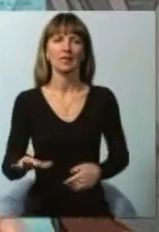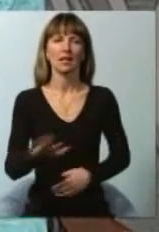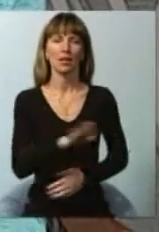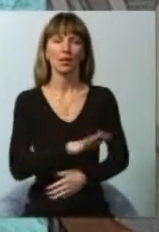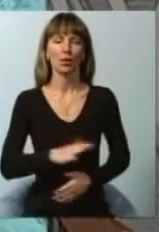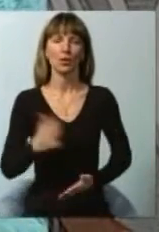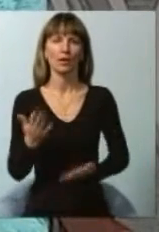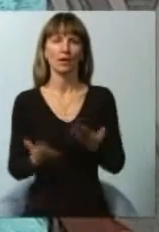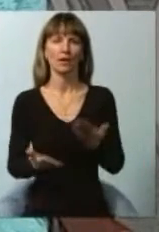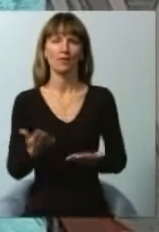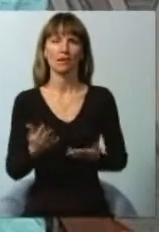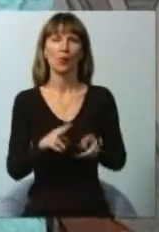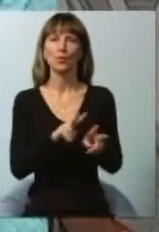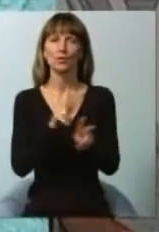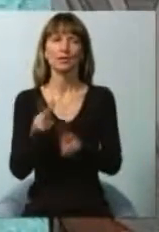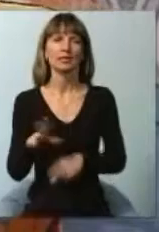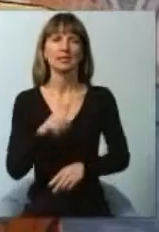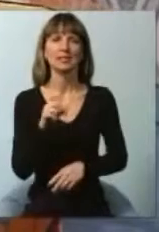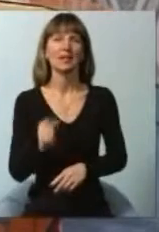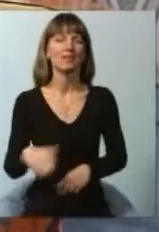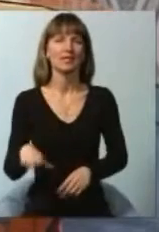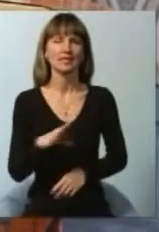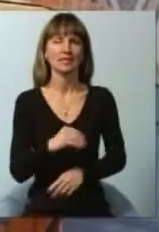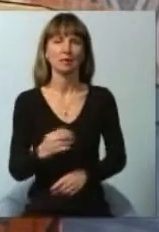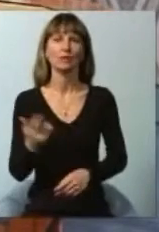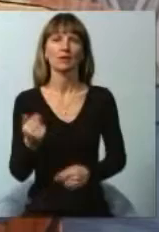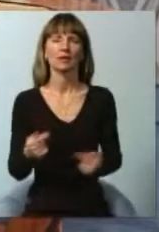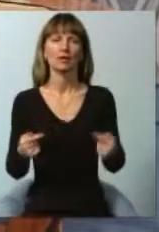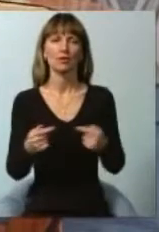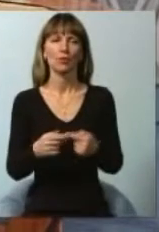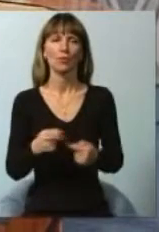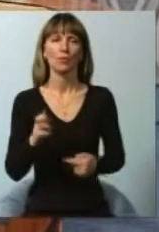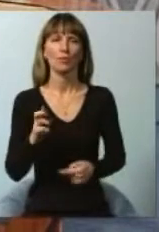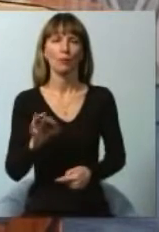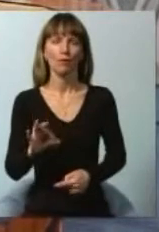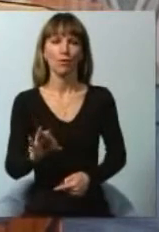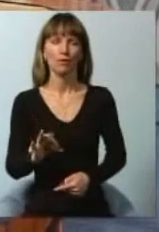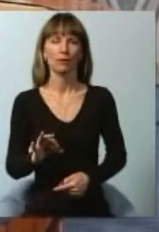напевно, услідкувати за всім. Так, бо…